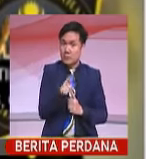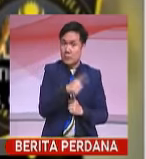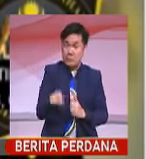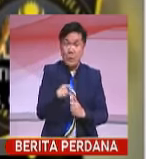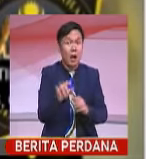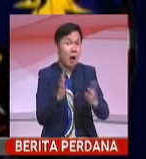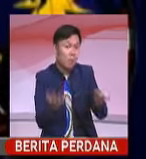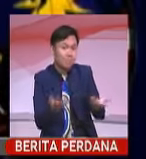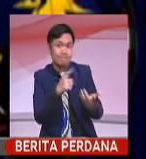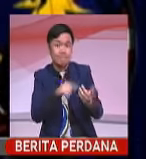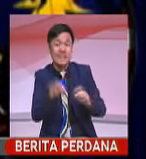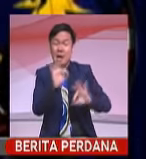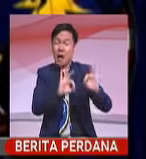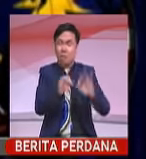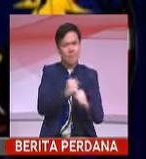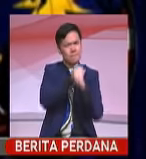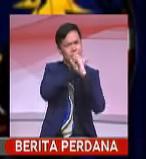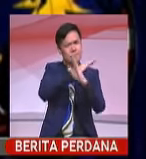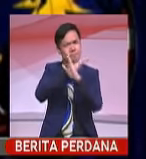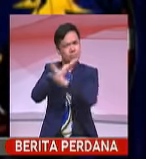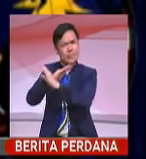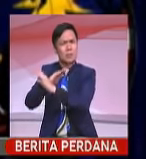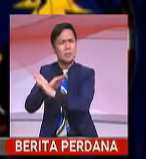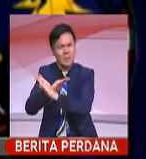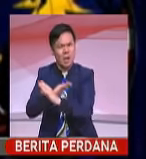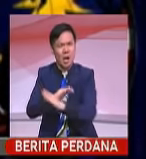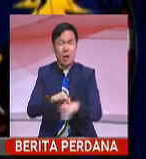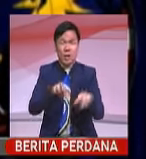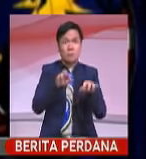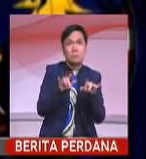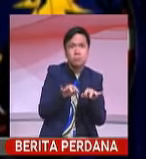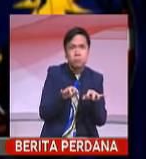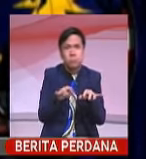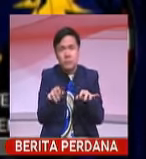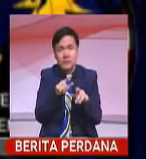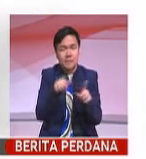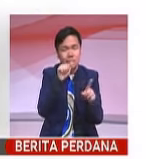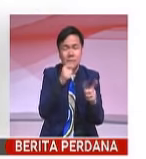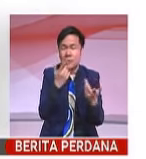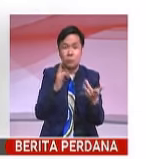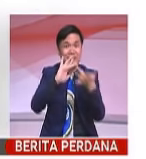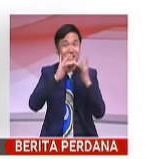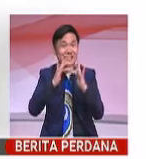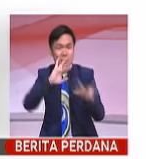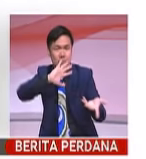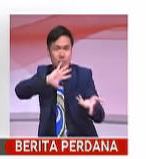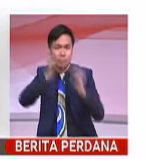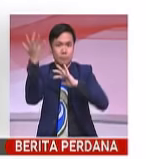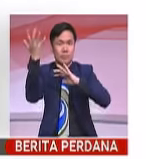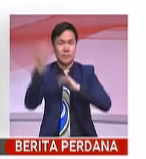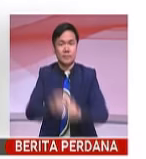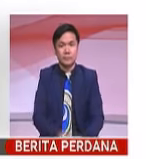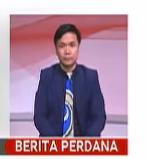langkah-langkah perlu bagi mencegah dan meminimumkan impak ancaman serangan siber.